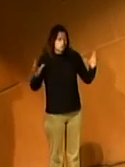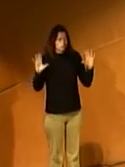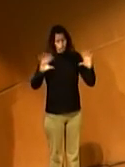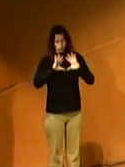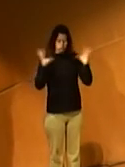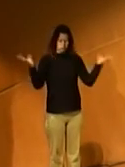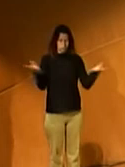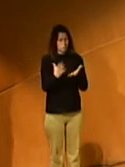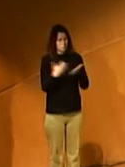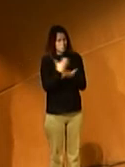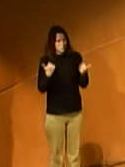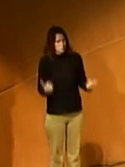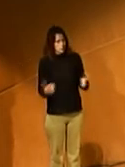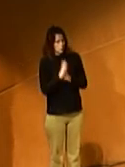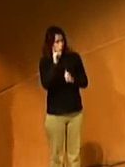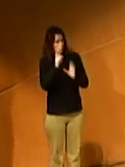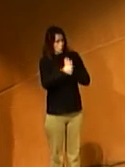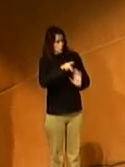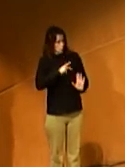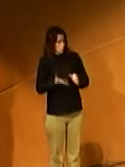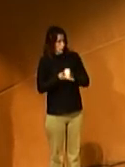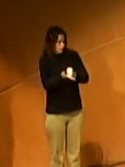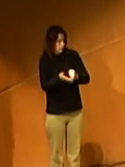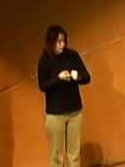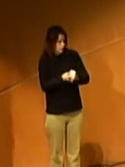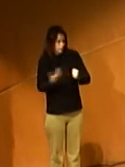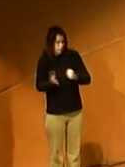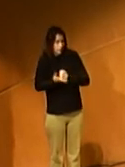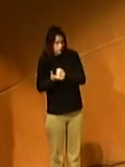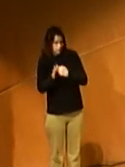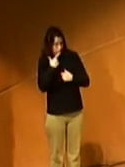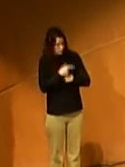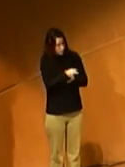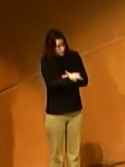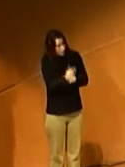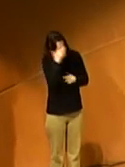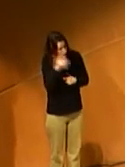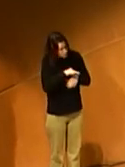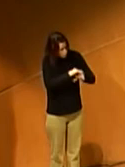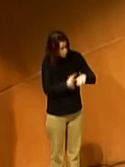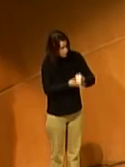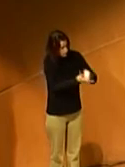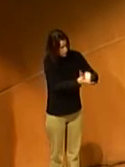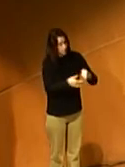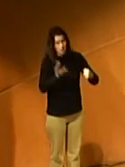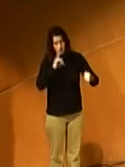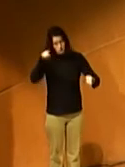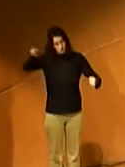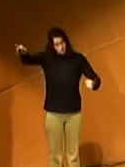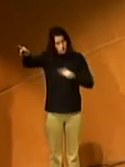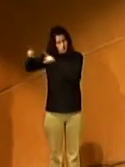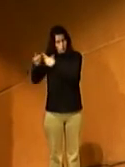est, justement une aide dans la classe, à la fois pour l'élève qu'on accompagne, du coup, pour eux,